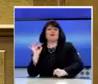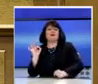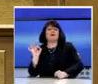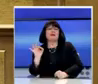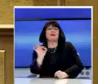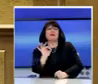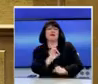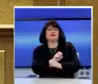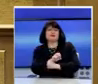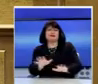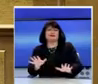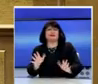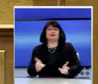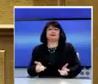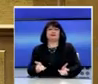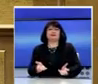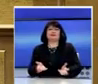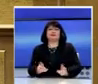πανδημίας.